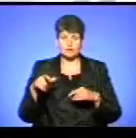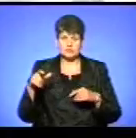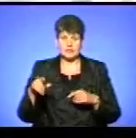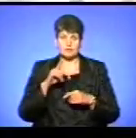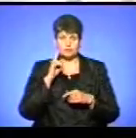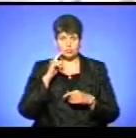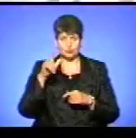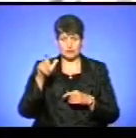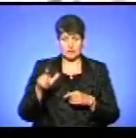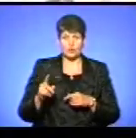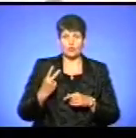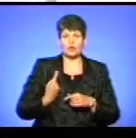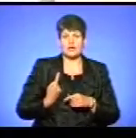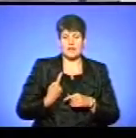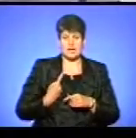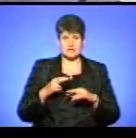молодиків, які охороняють цю забудову.